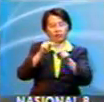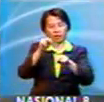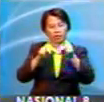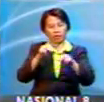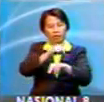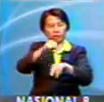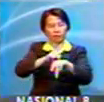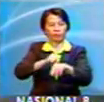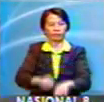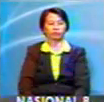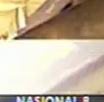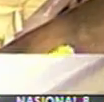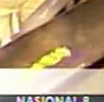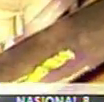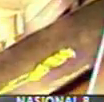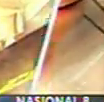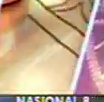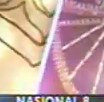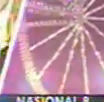saksikan.